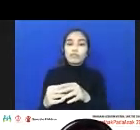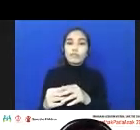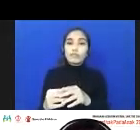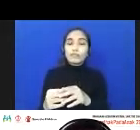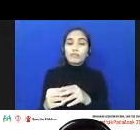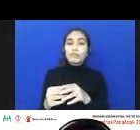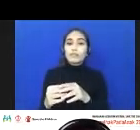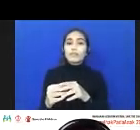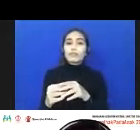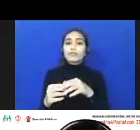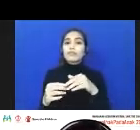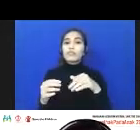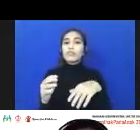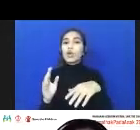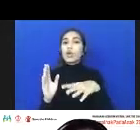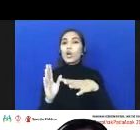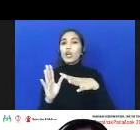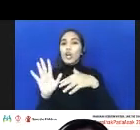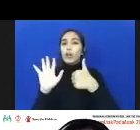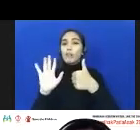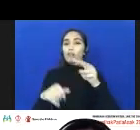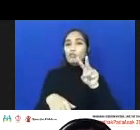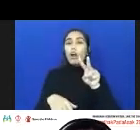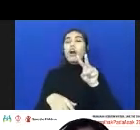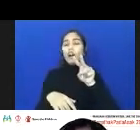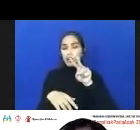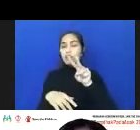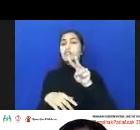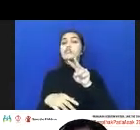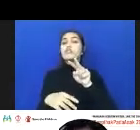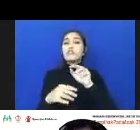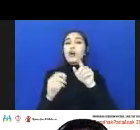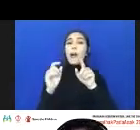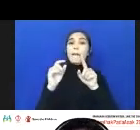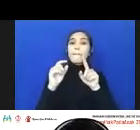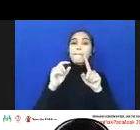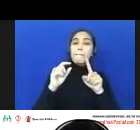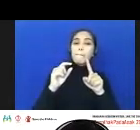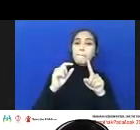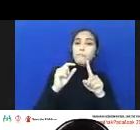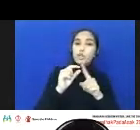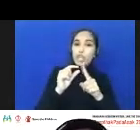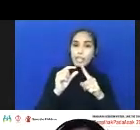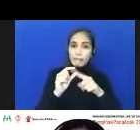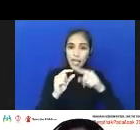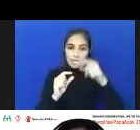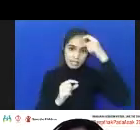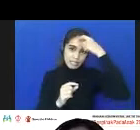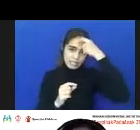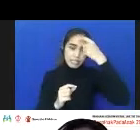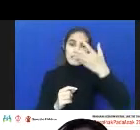dari 62 puskesmasnya sudah melaksanakan pelayanan MTBS.